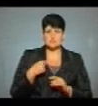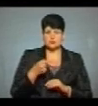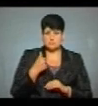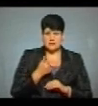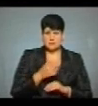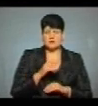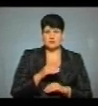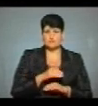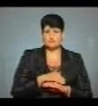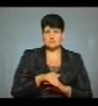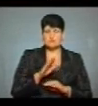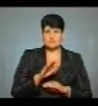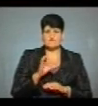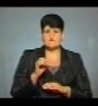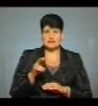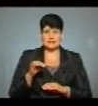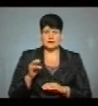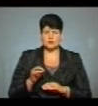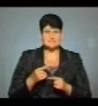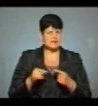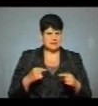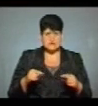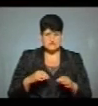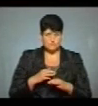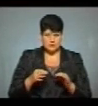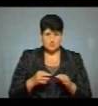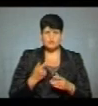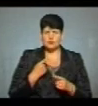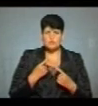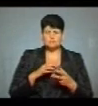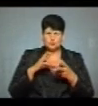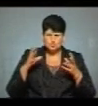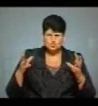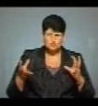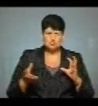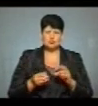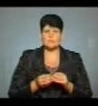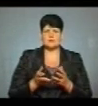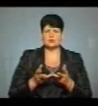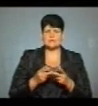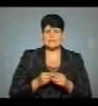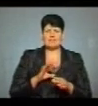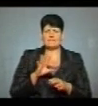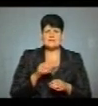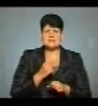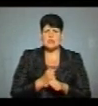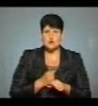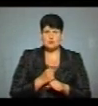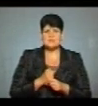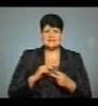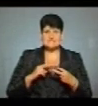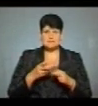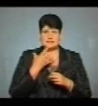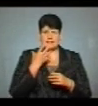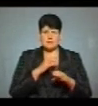Великого. Тобто це різні проекти. Якщо ми говорити про сумарну кількість усіх робіт з замін